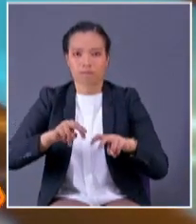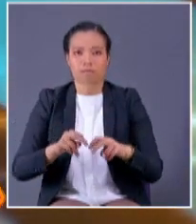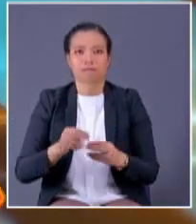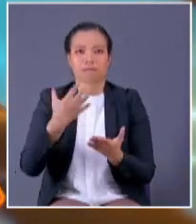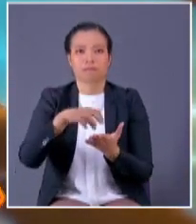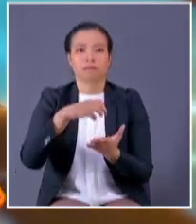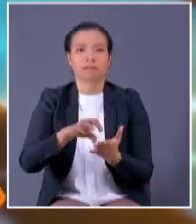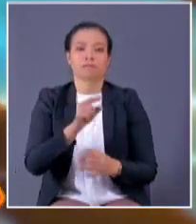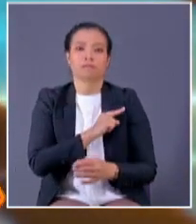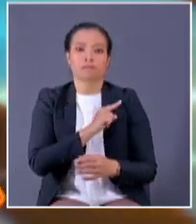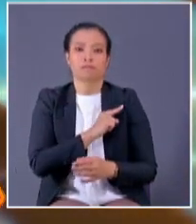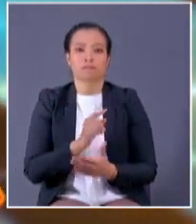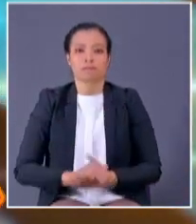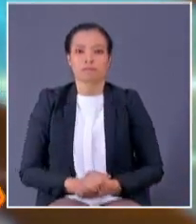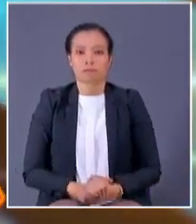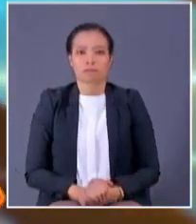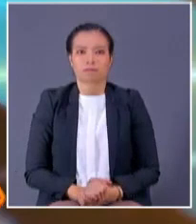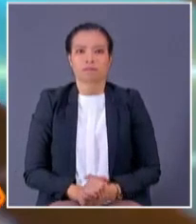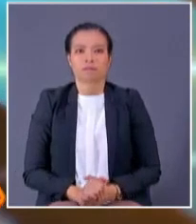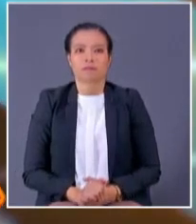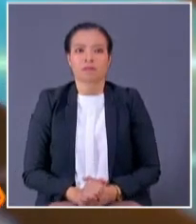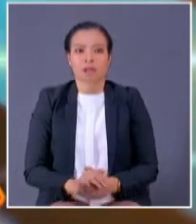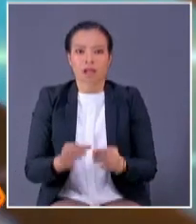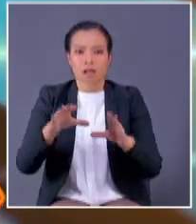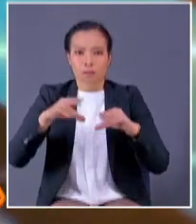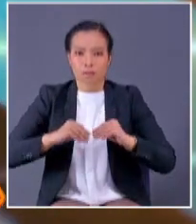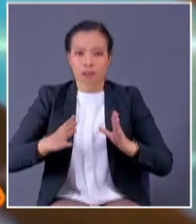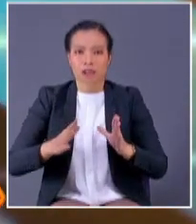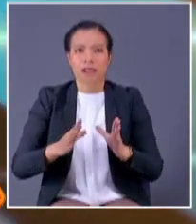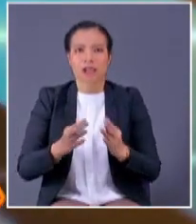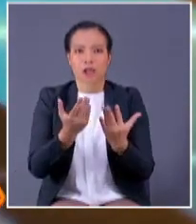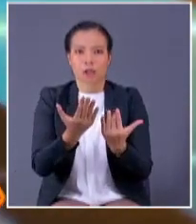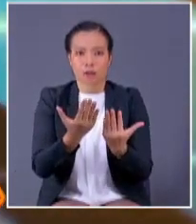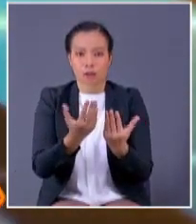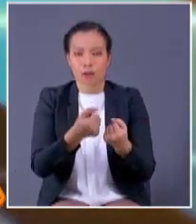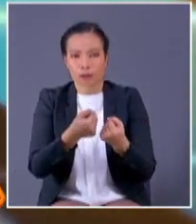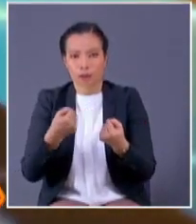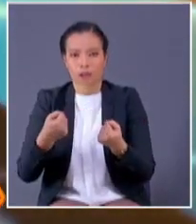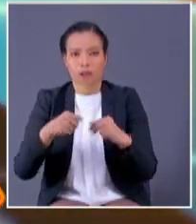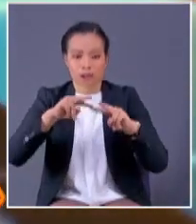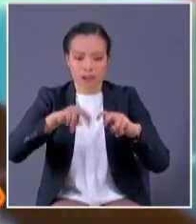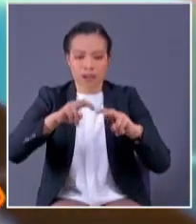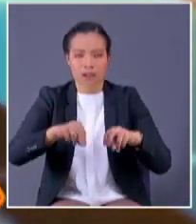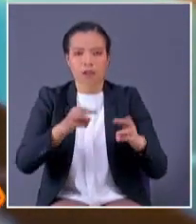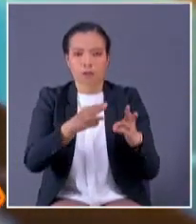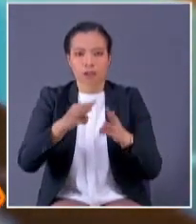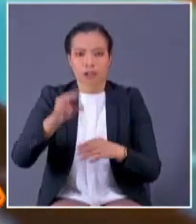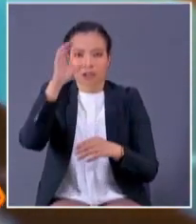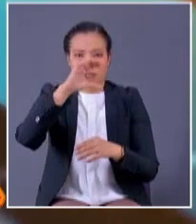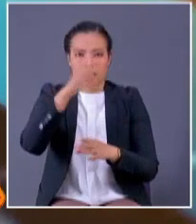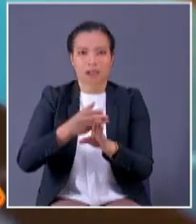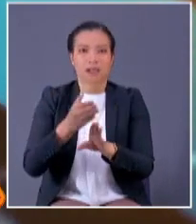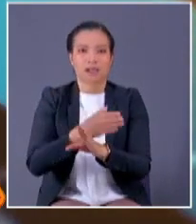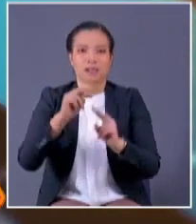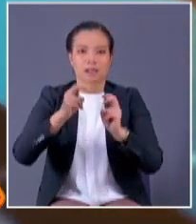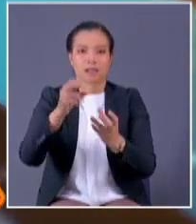ายังพนักท่านรัฐมนตรี ครับคือบอกว่าไม่ได้คัดค้านไม่ได้ไปเห็นด้วยทั้งหมดแค่ชะลอไปก่อนไปศึกษาให้ละเอียดหาทางออกอื่นก่อนจะบัง